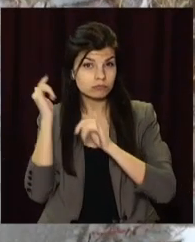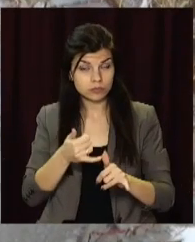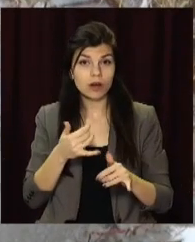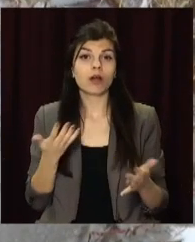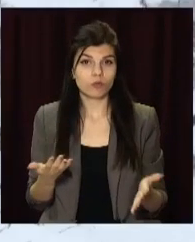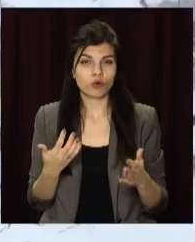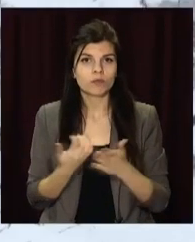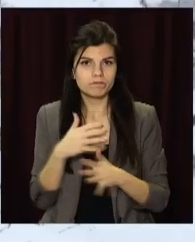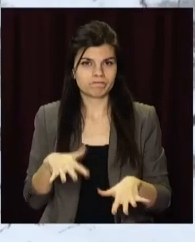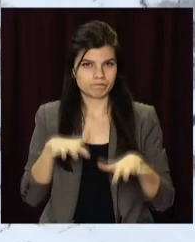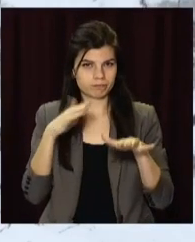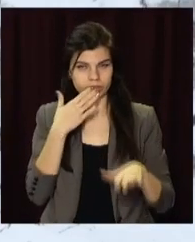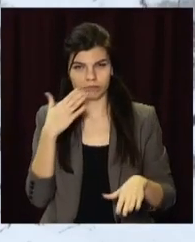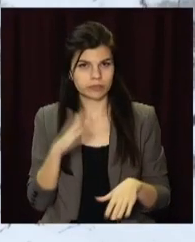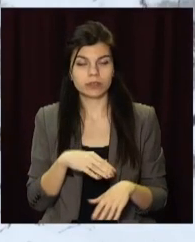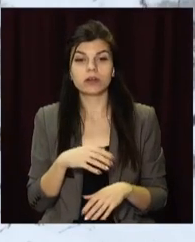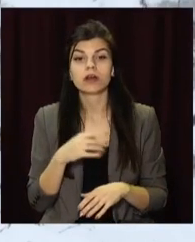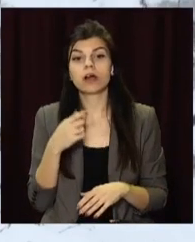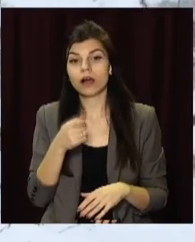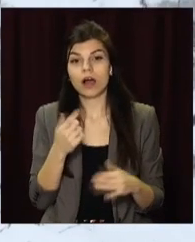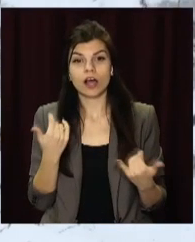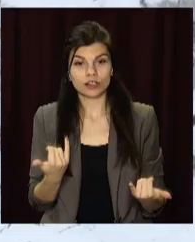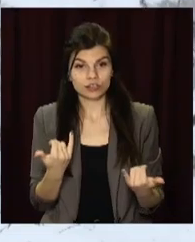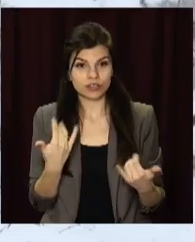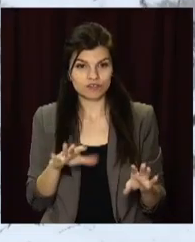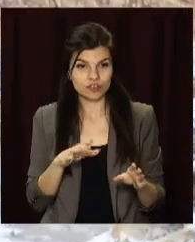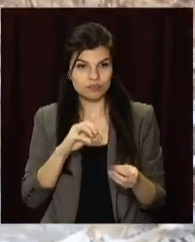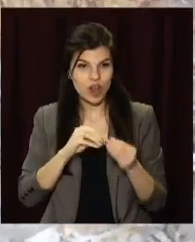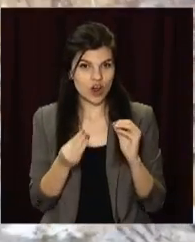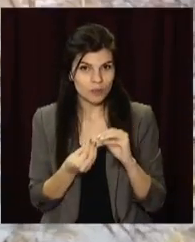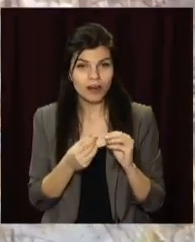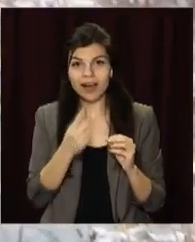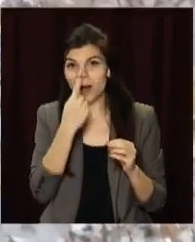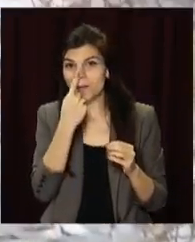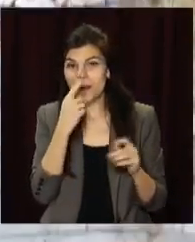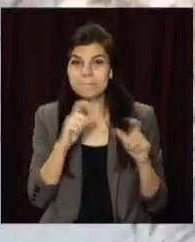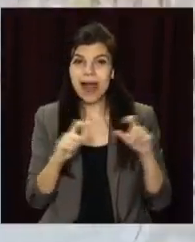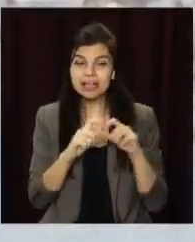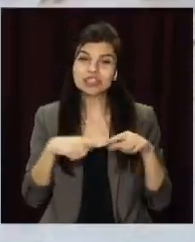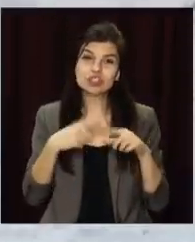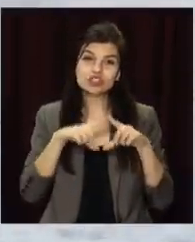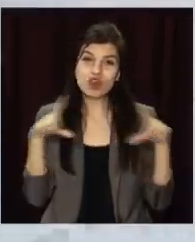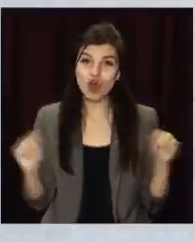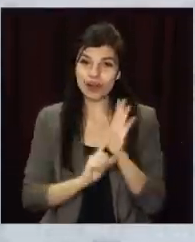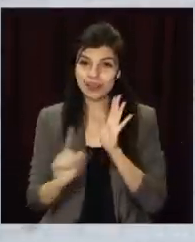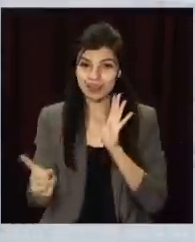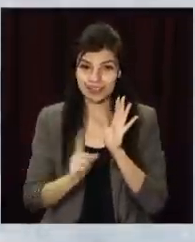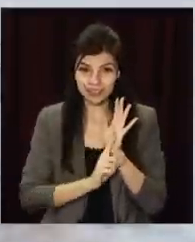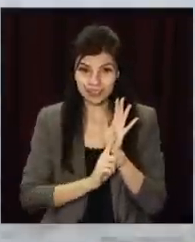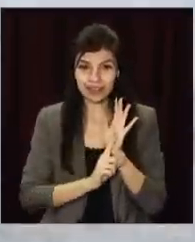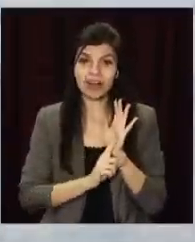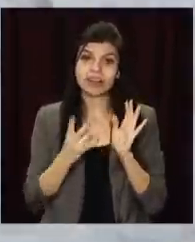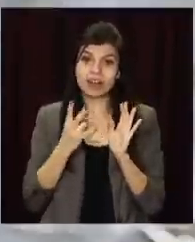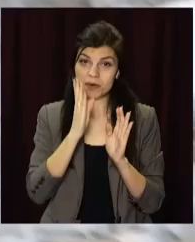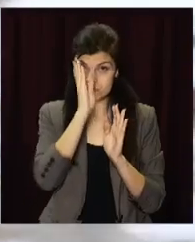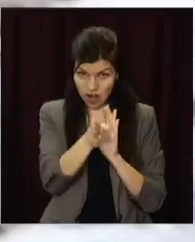місцеві, ситуація змінилася. Гнилокиш зробила їх своїми заручниками. Пройти до найближчого магазину чи школи або в брід,